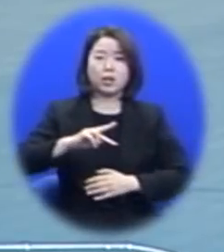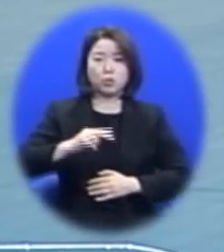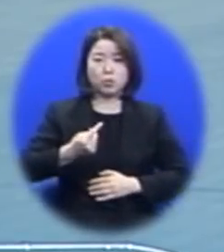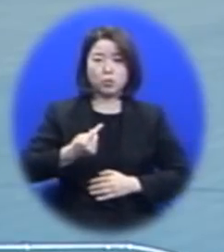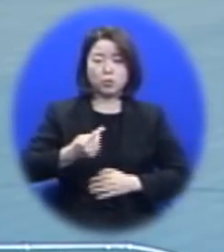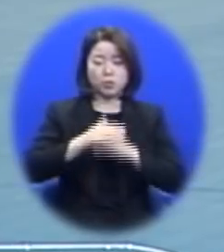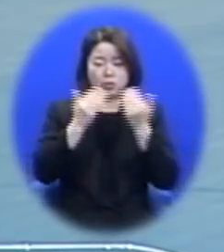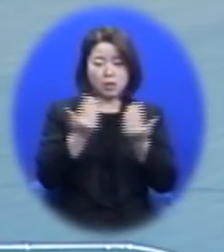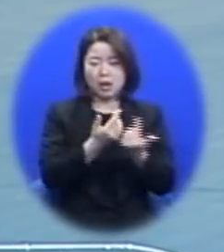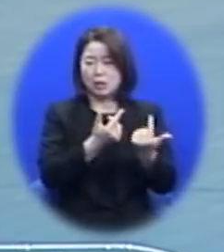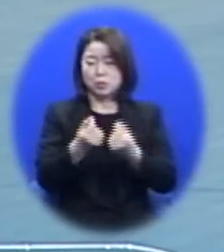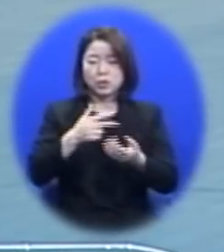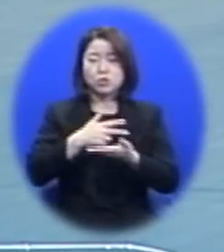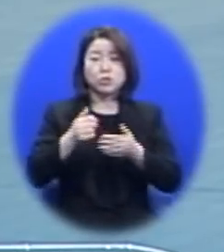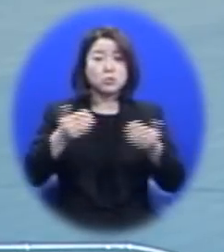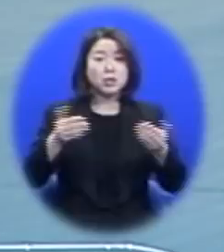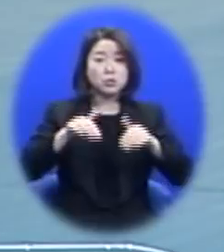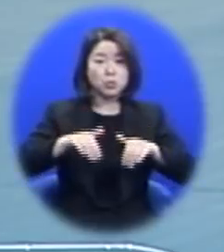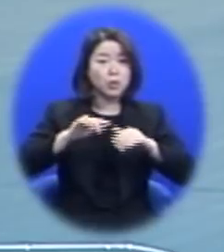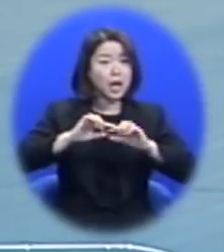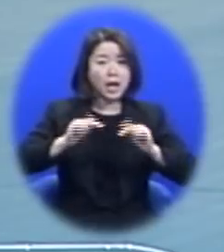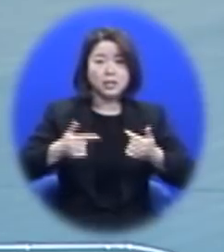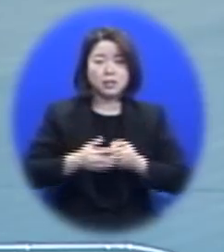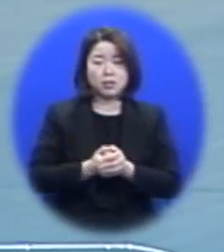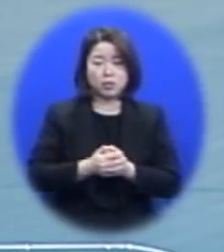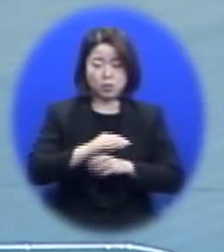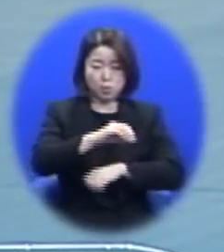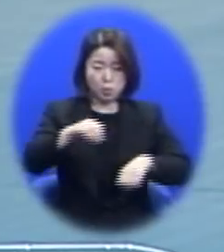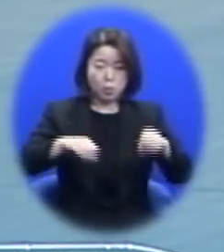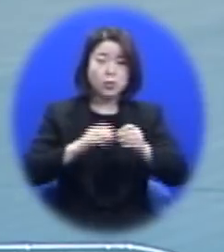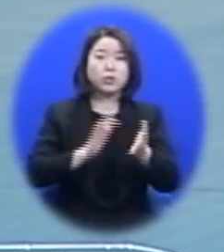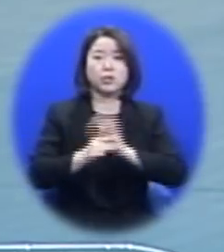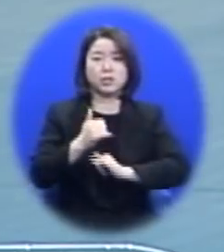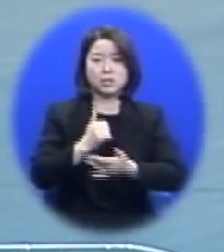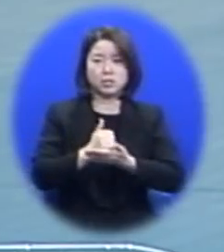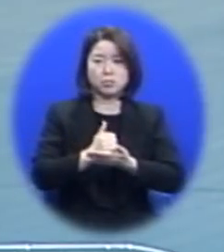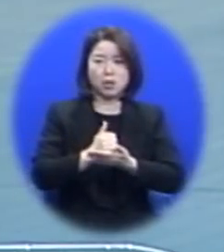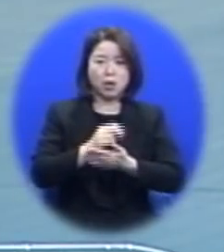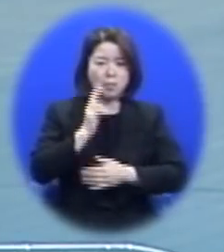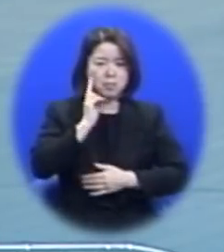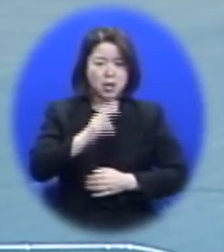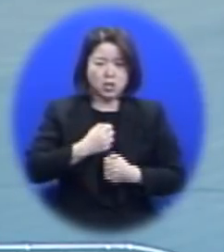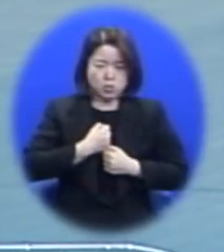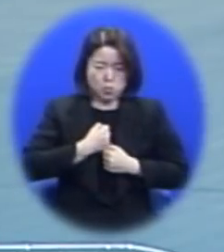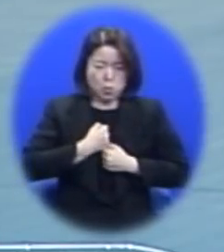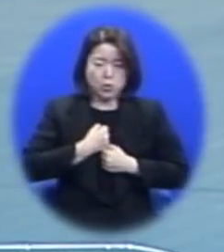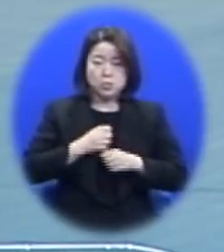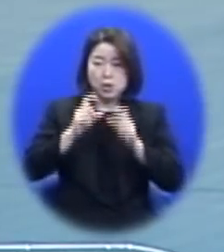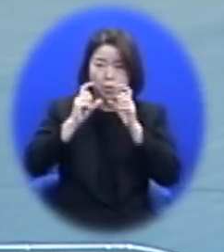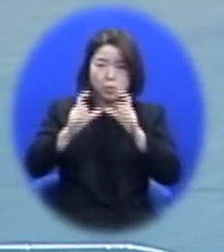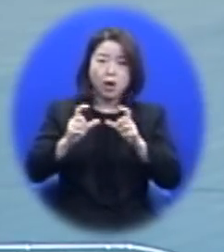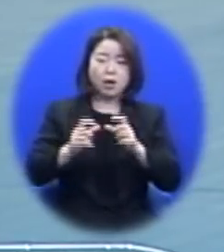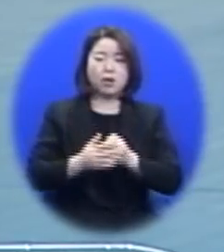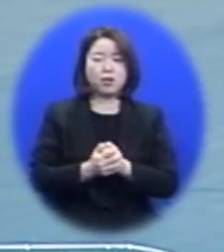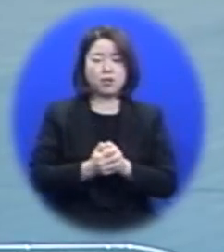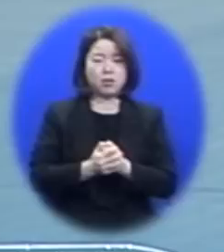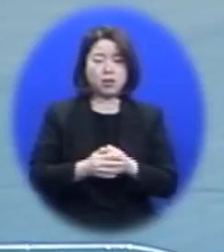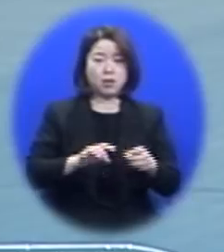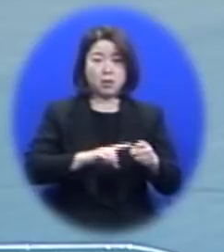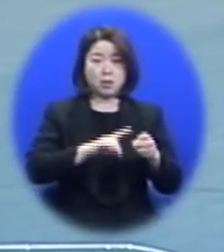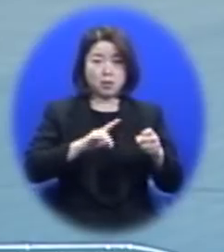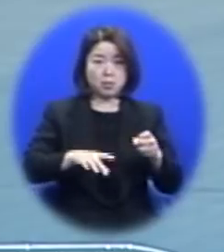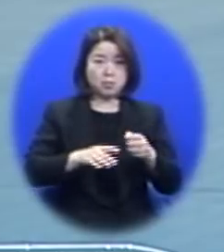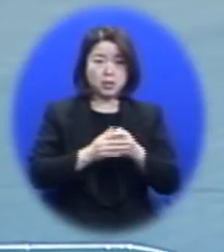겁니다. 오히려 예수님은 아주 조심하라고 경고하고 계세요. 마태복음